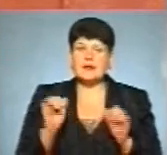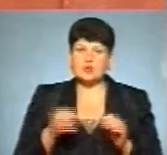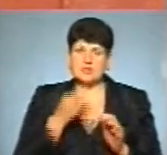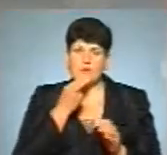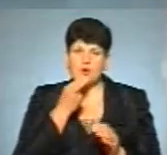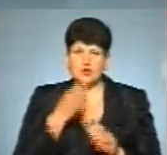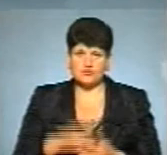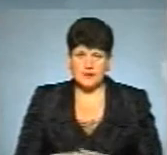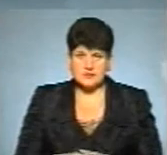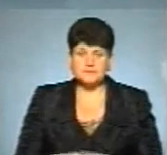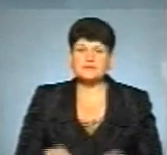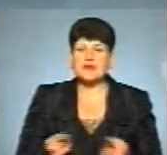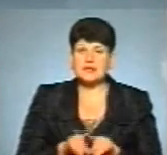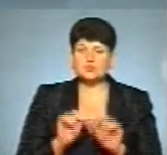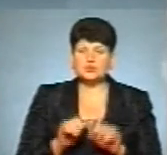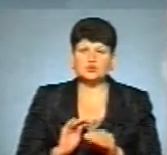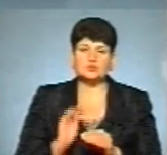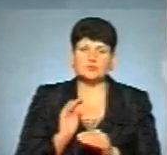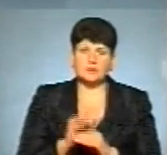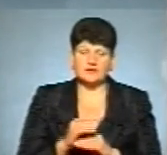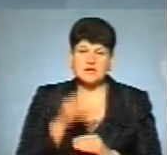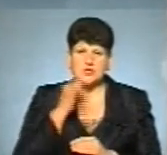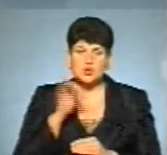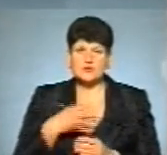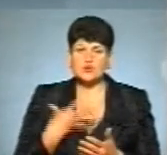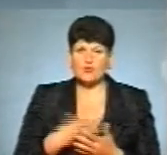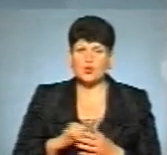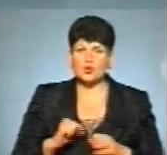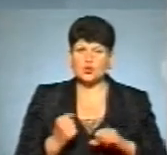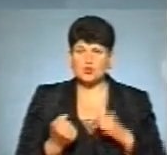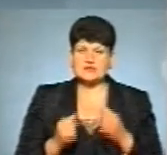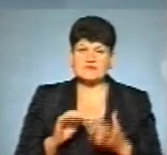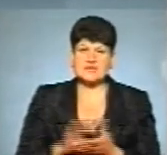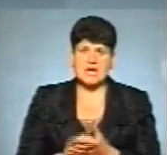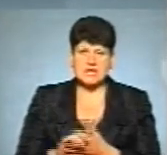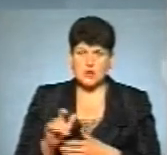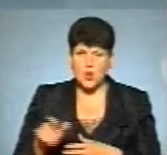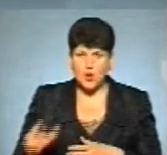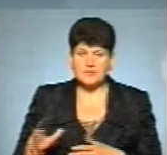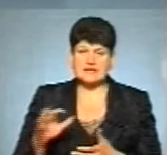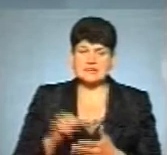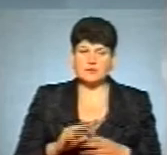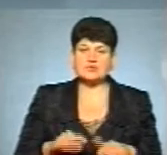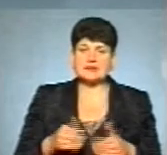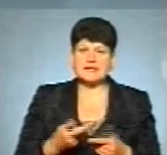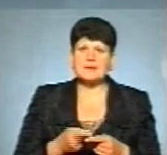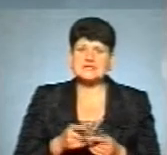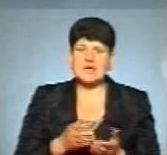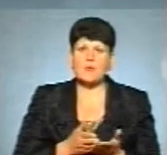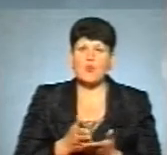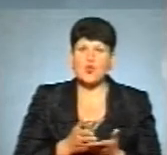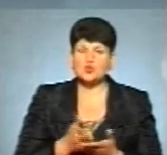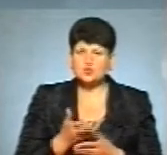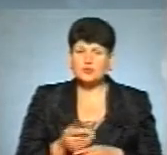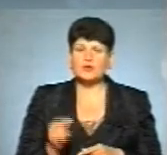Ну, я можу додати також з досвіду своїх друзів і знайомих, які займаються цим наданням цих послуг, і в